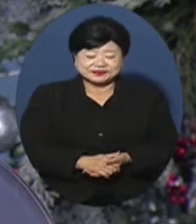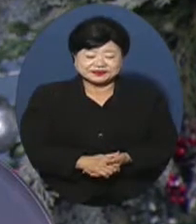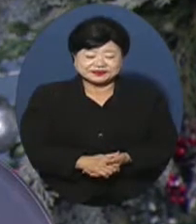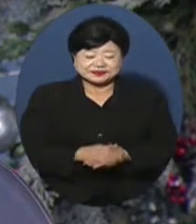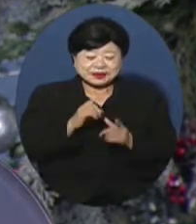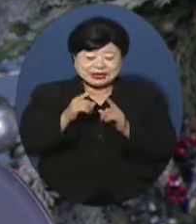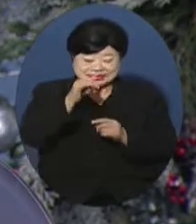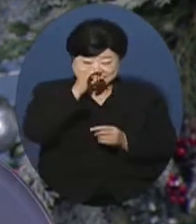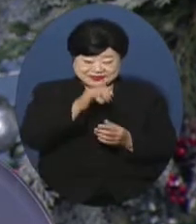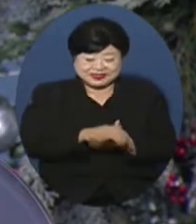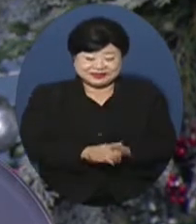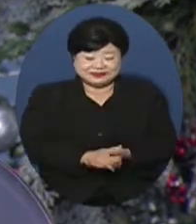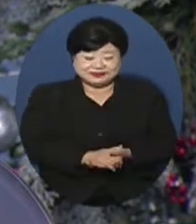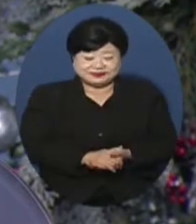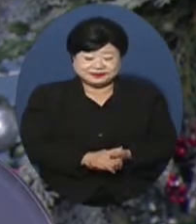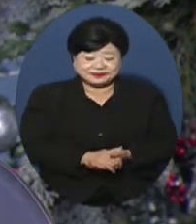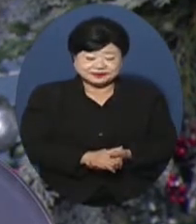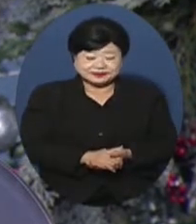말씀하십니다